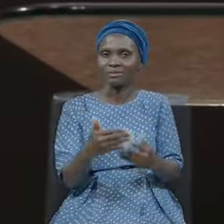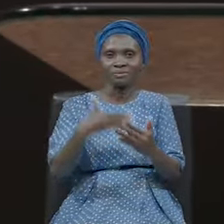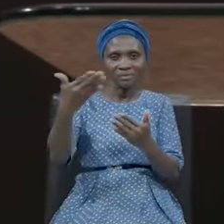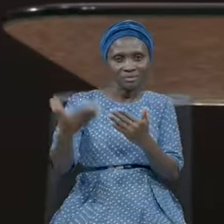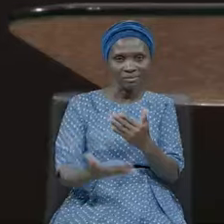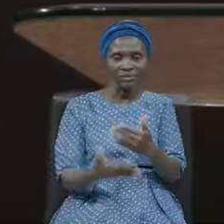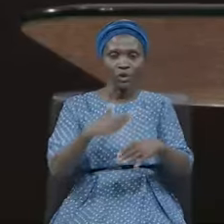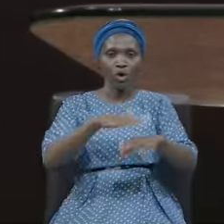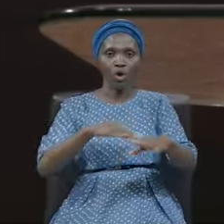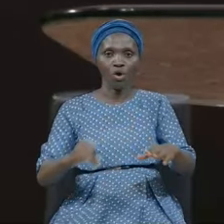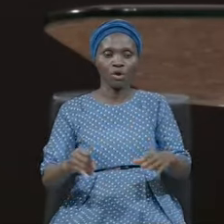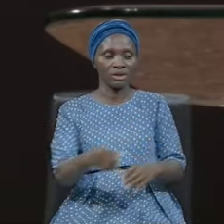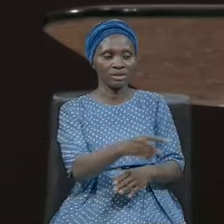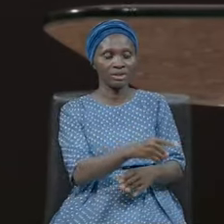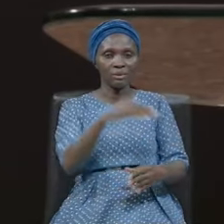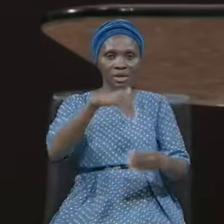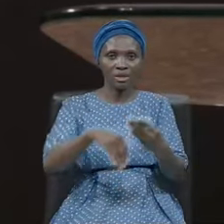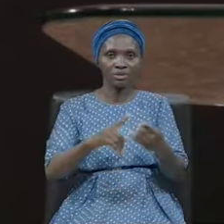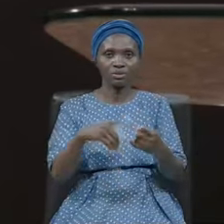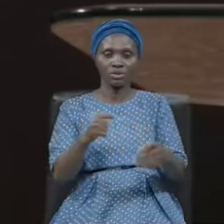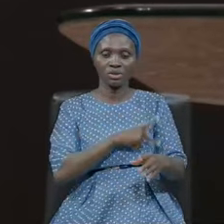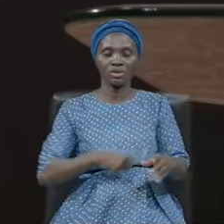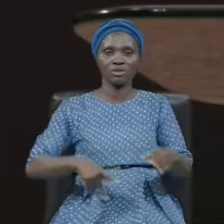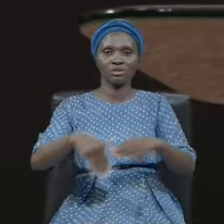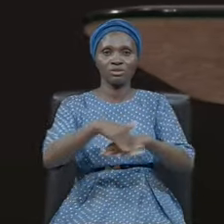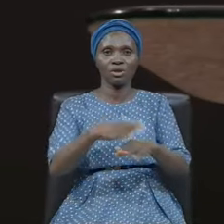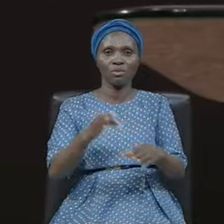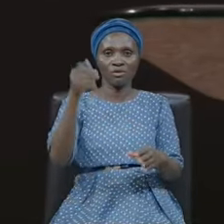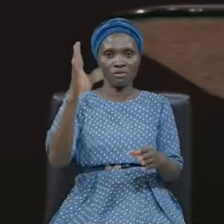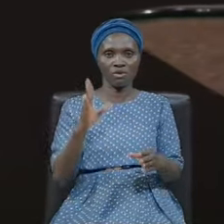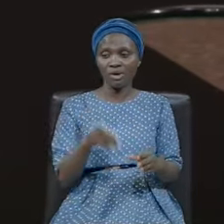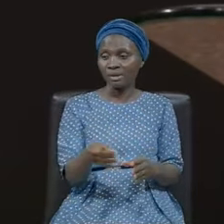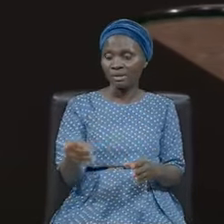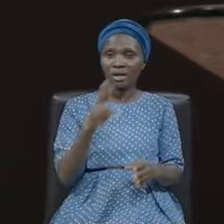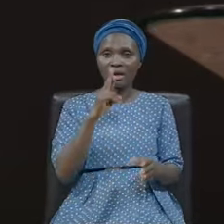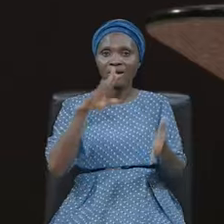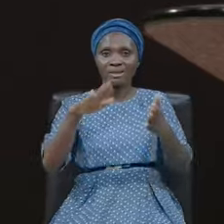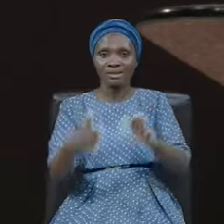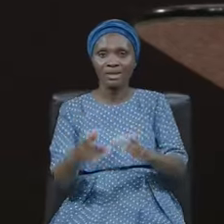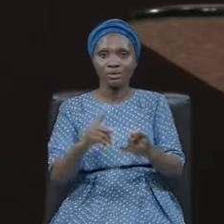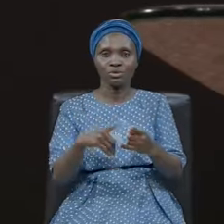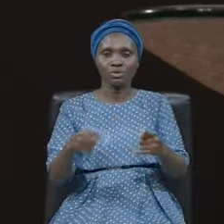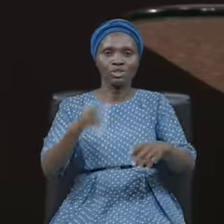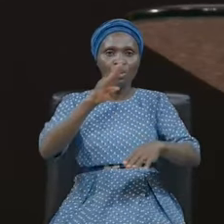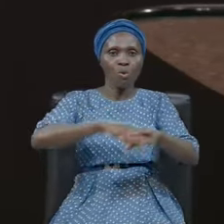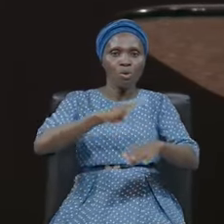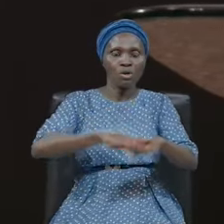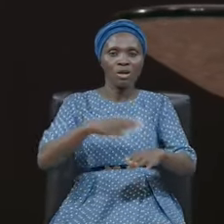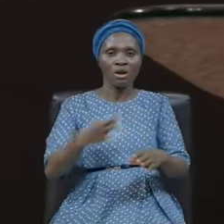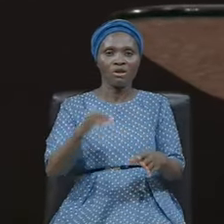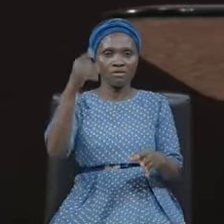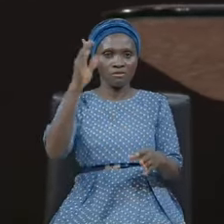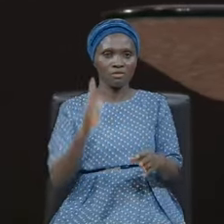les appelant au royaume de Dieu. Ils sont morts à l'avertissement de Dieu qui nous